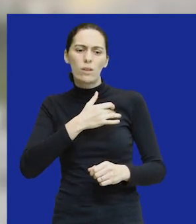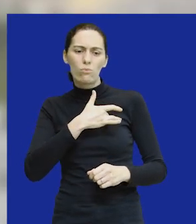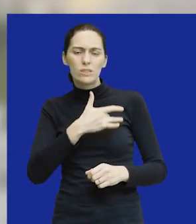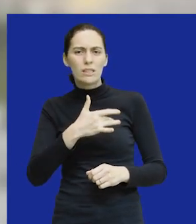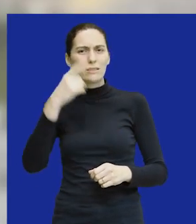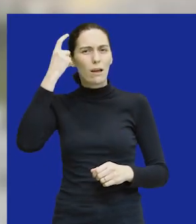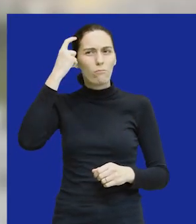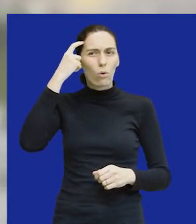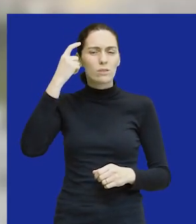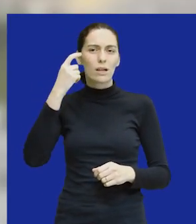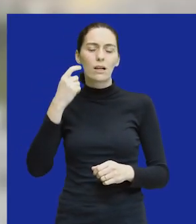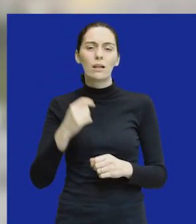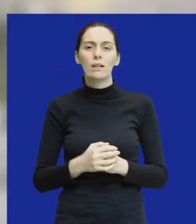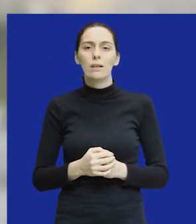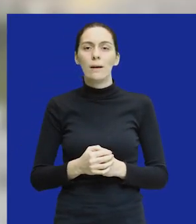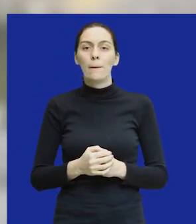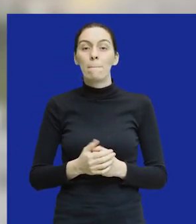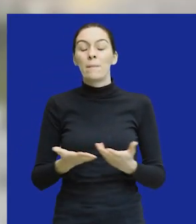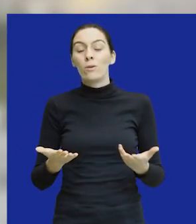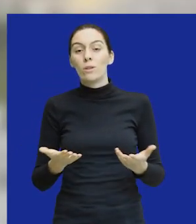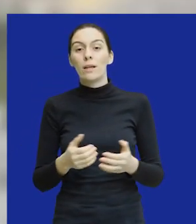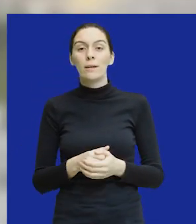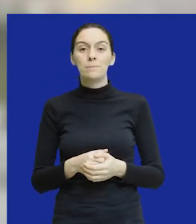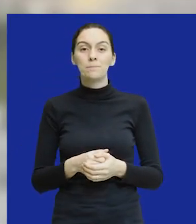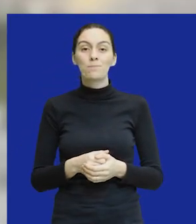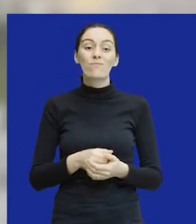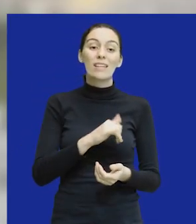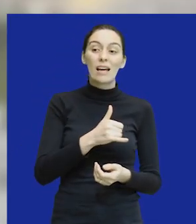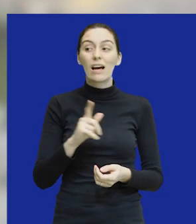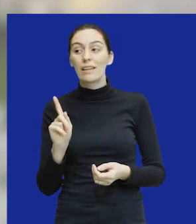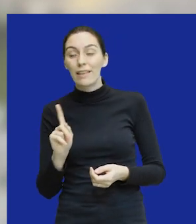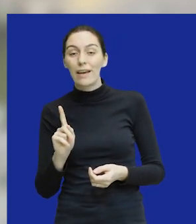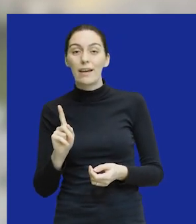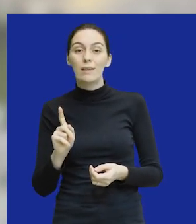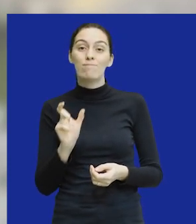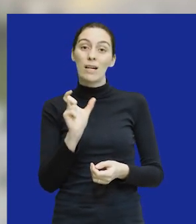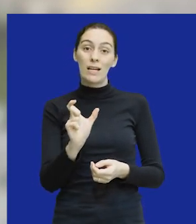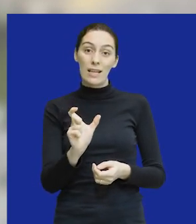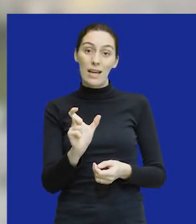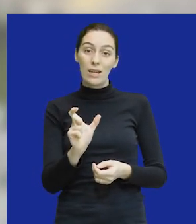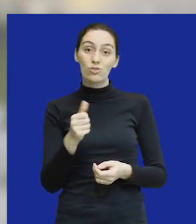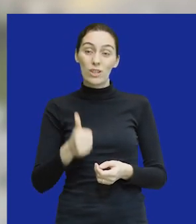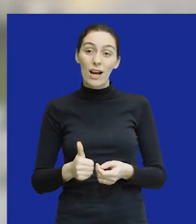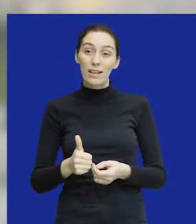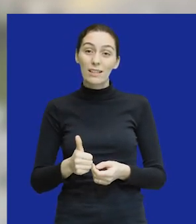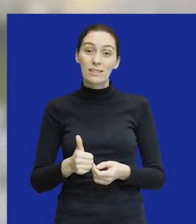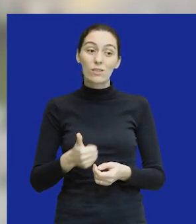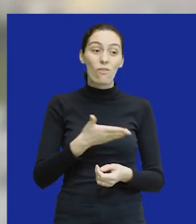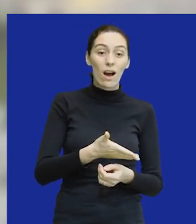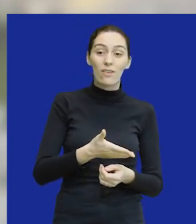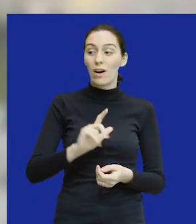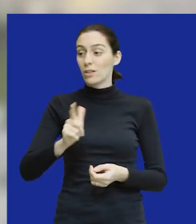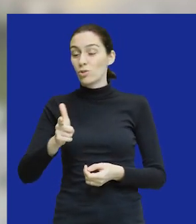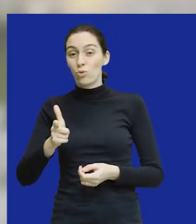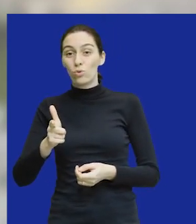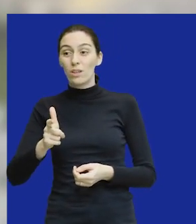ali jednostavno trebamo prijeći preko toga. Tako da, i da i ne. Riječ danas ovakva,